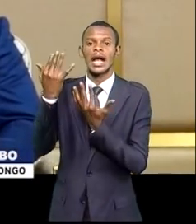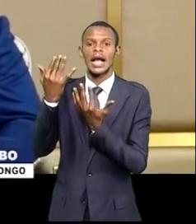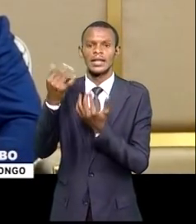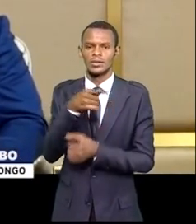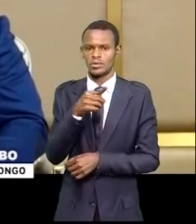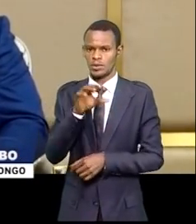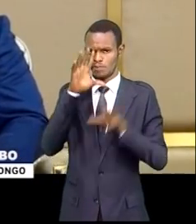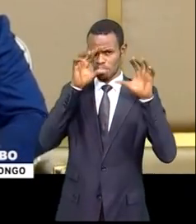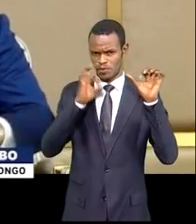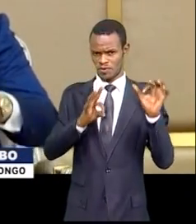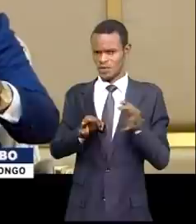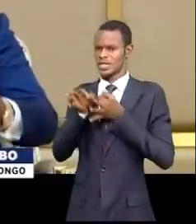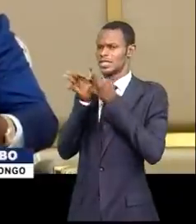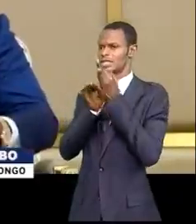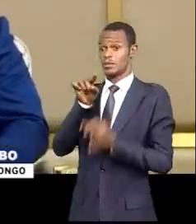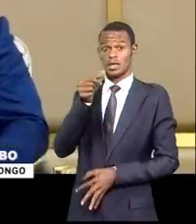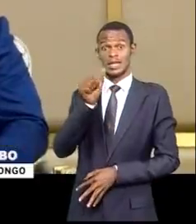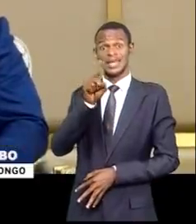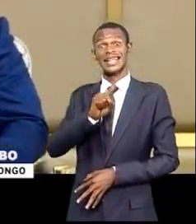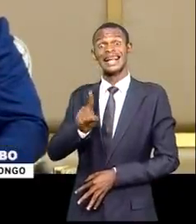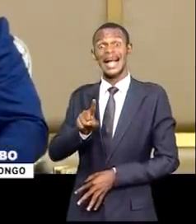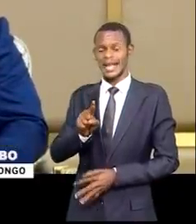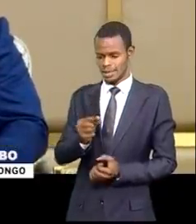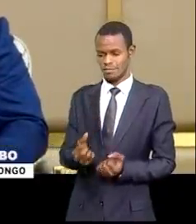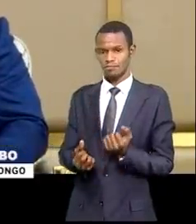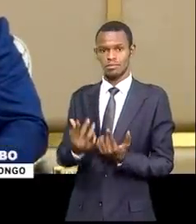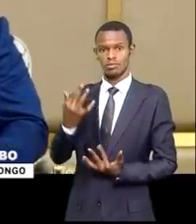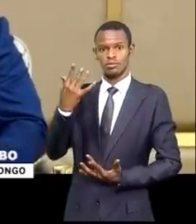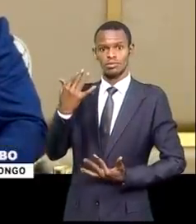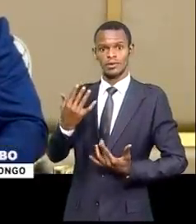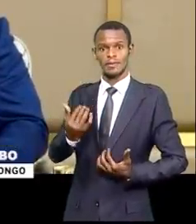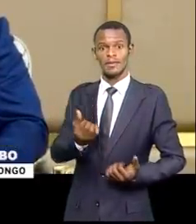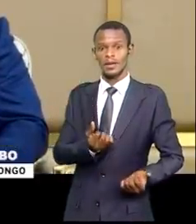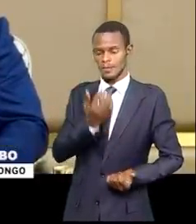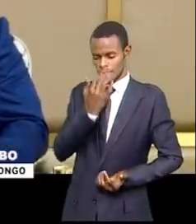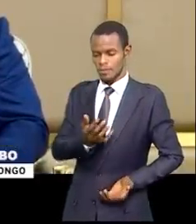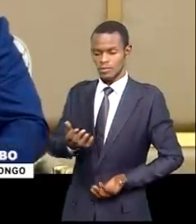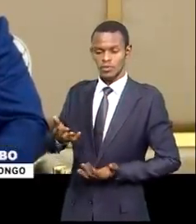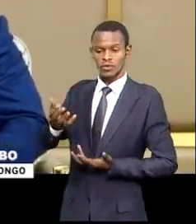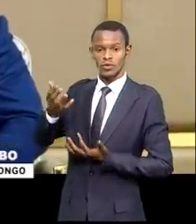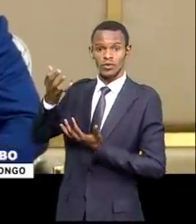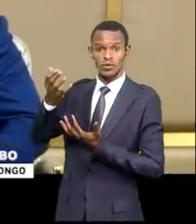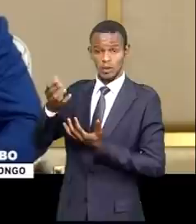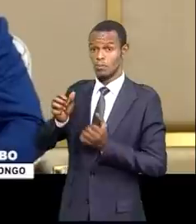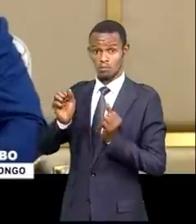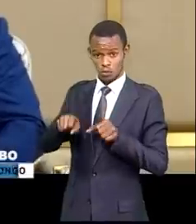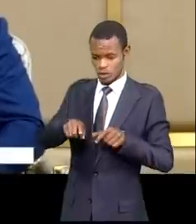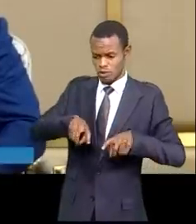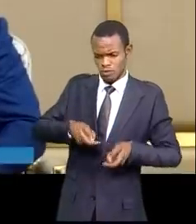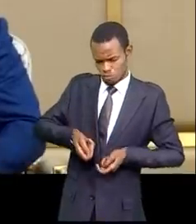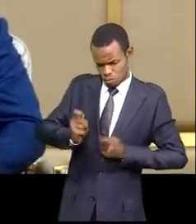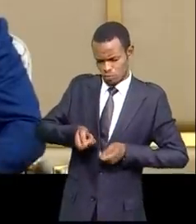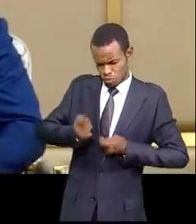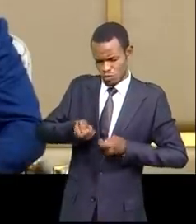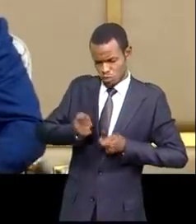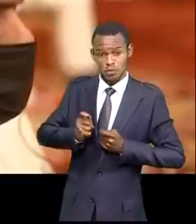et il ya moyen en exploitant de denfert en garde de consommation pour les